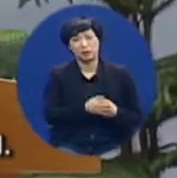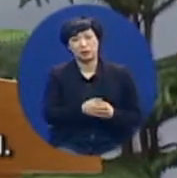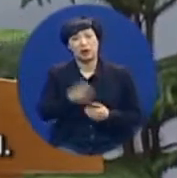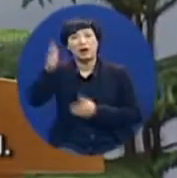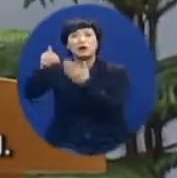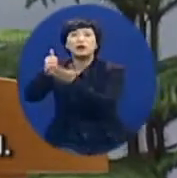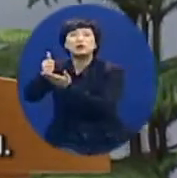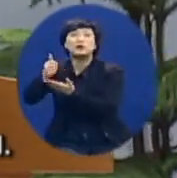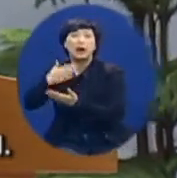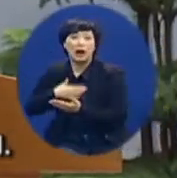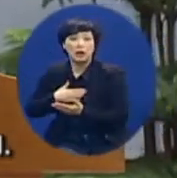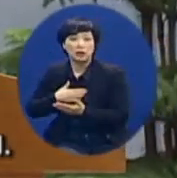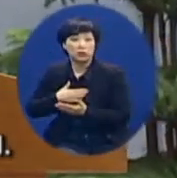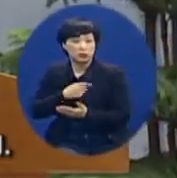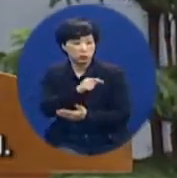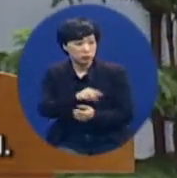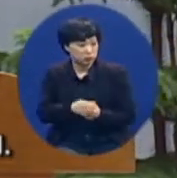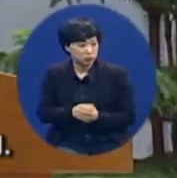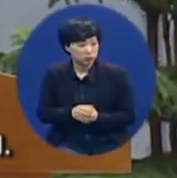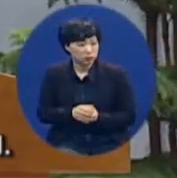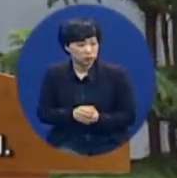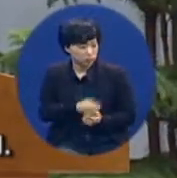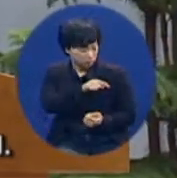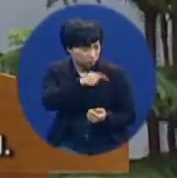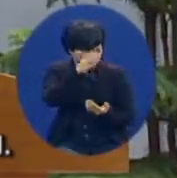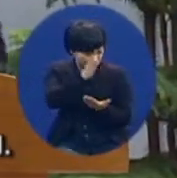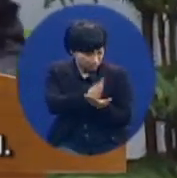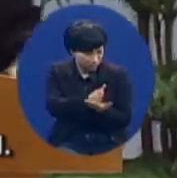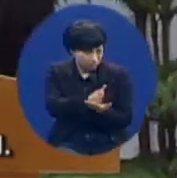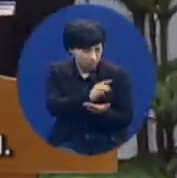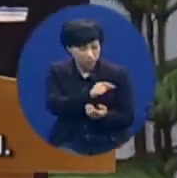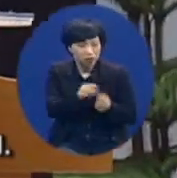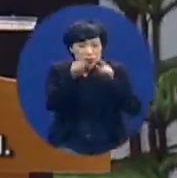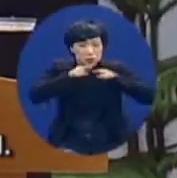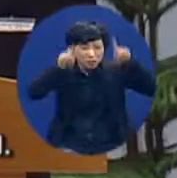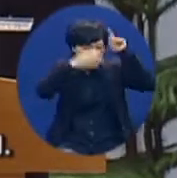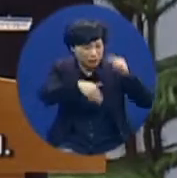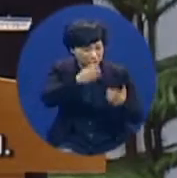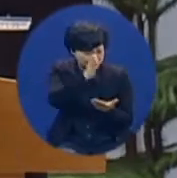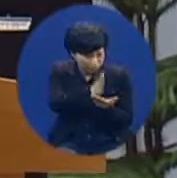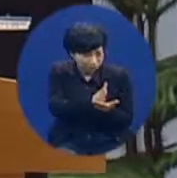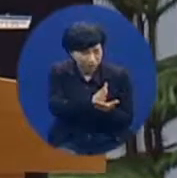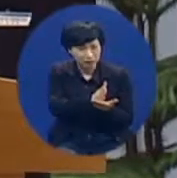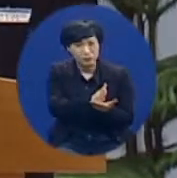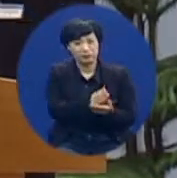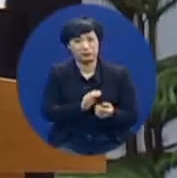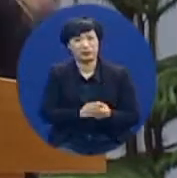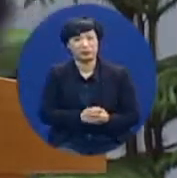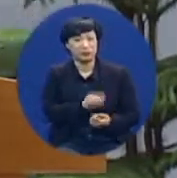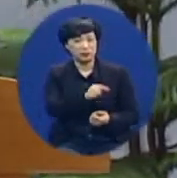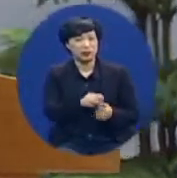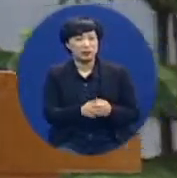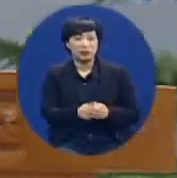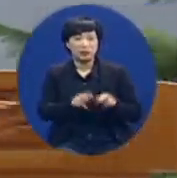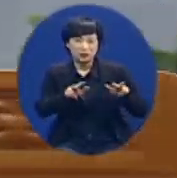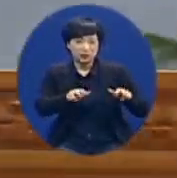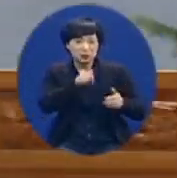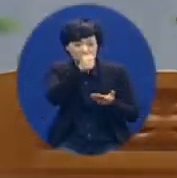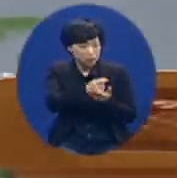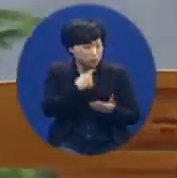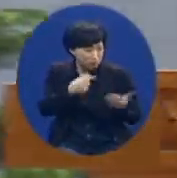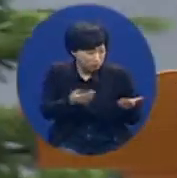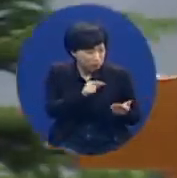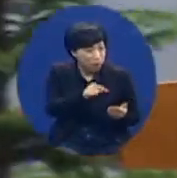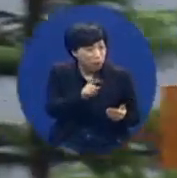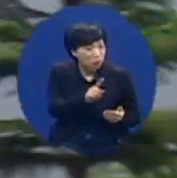아시고 너 그러면 안 돼 너 지옥 가면 안 돼 너 지금 죄짓고 있는 건